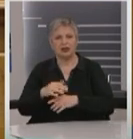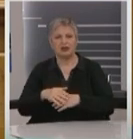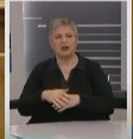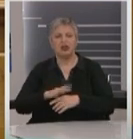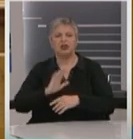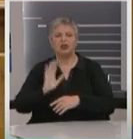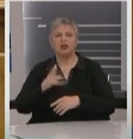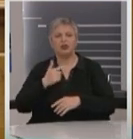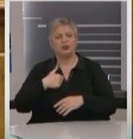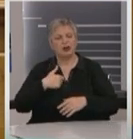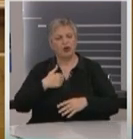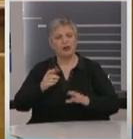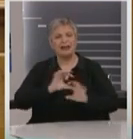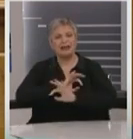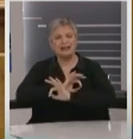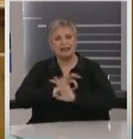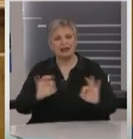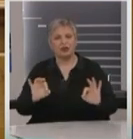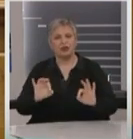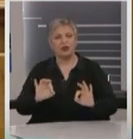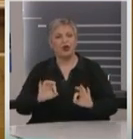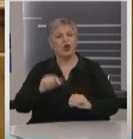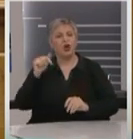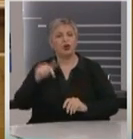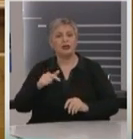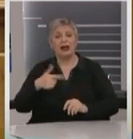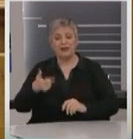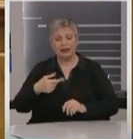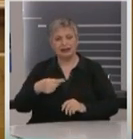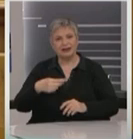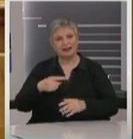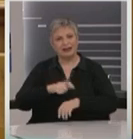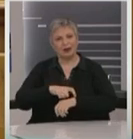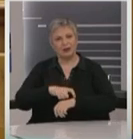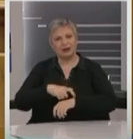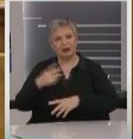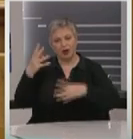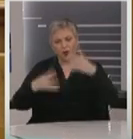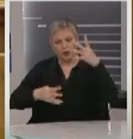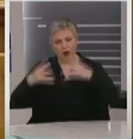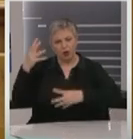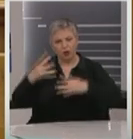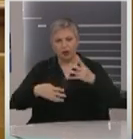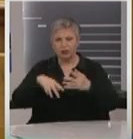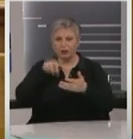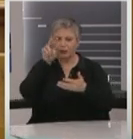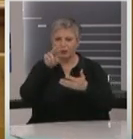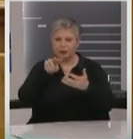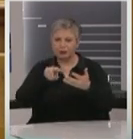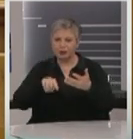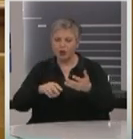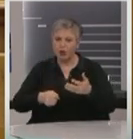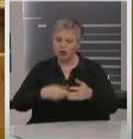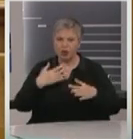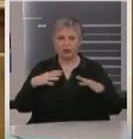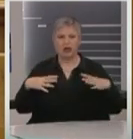τη βεβαιότητα ότι αισθάνονται σε αυτόν τον προϋπολογισμό πολύ πιο άνετα σε σύγκριση με πέρυσι και στην πλειοψηφία του